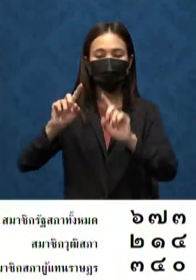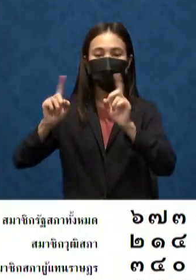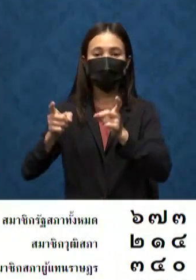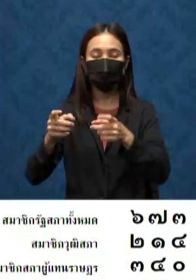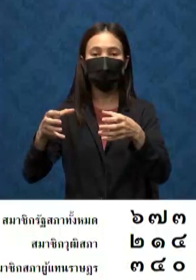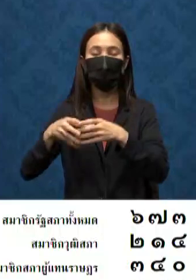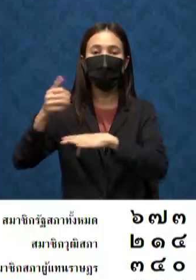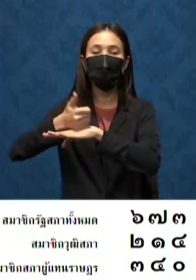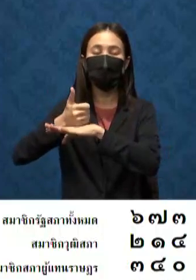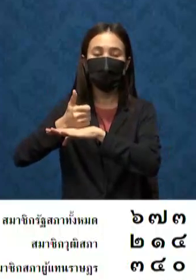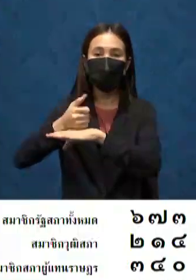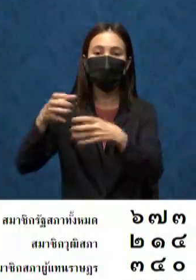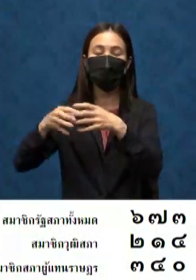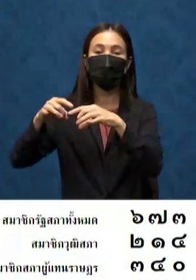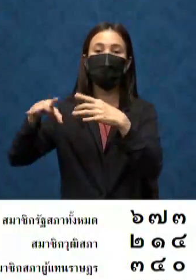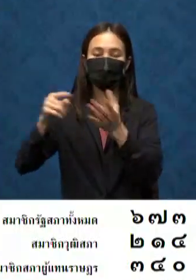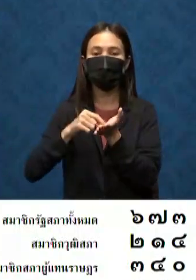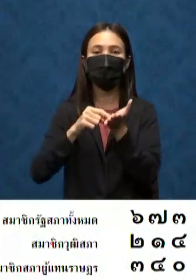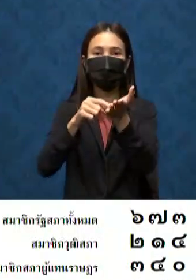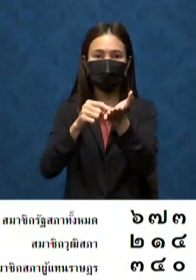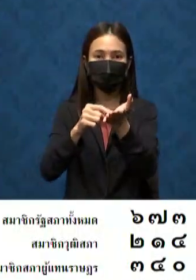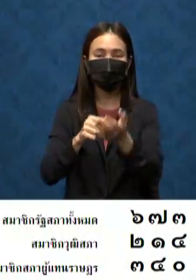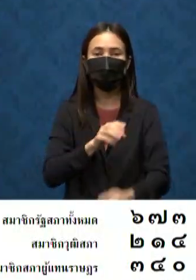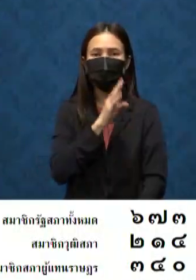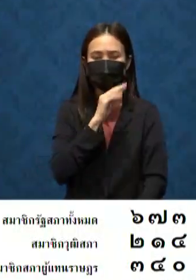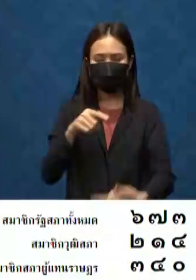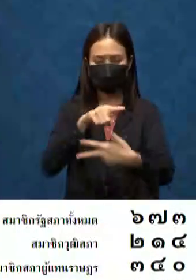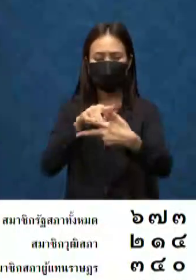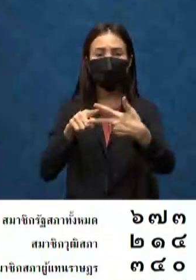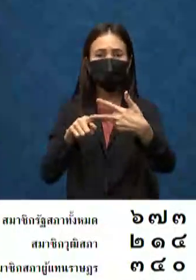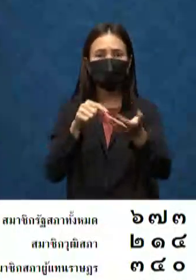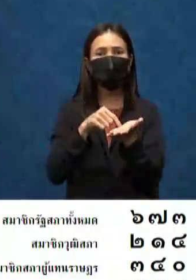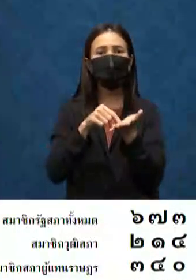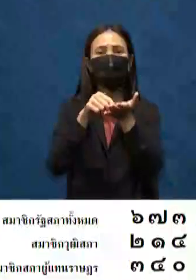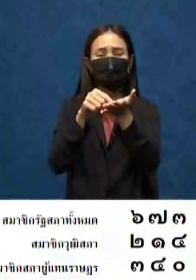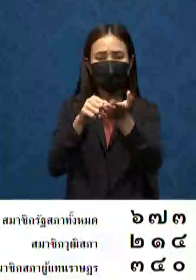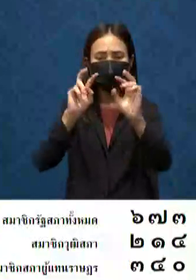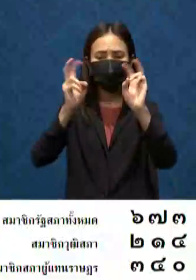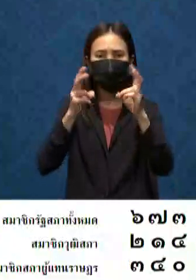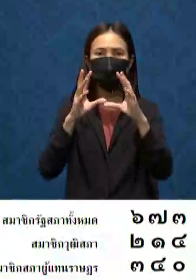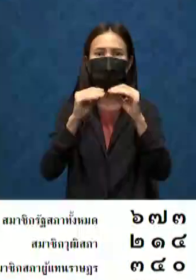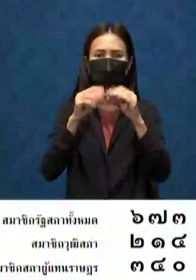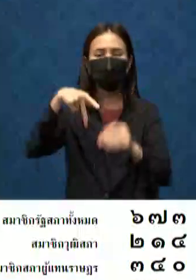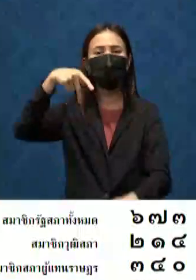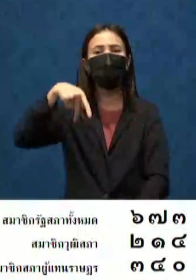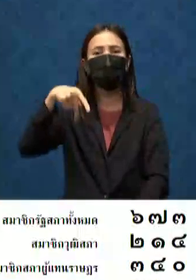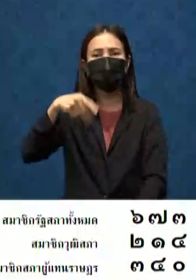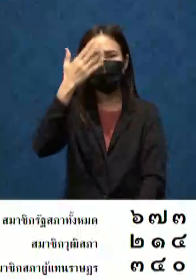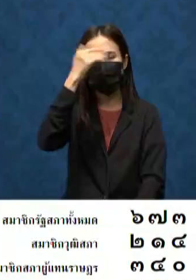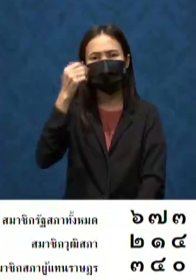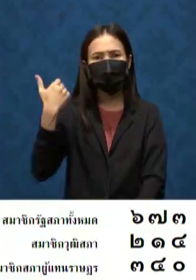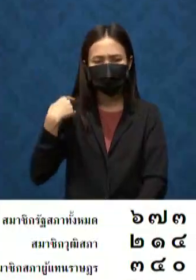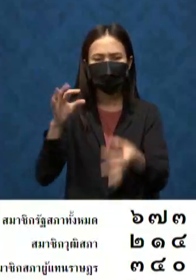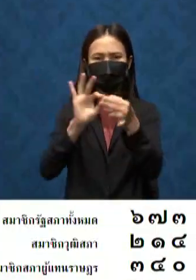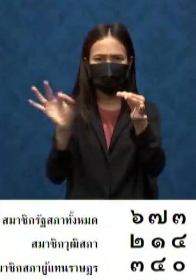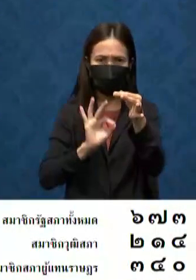แก้วกับคณะเป็นผู้เสนอการนำเสนอวาระเข้าสู่การประชุมเป็นพิเศษเพื่อกำหนดวาระมีร่าง